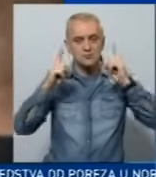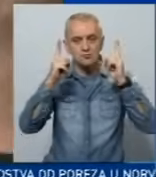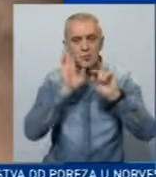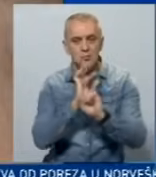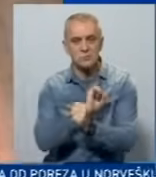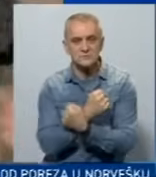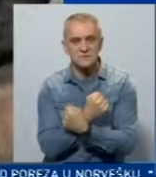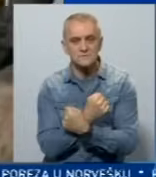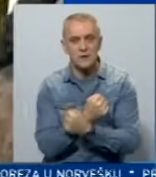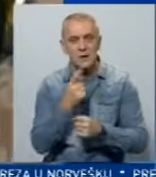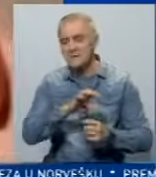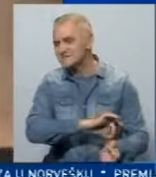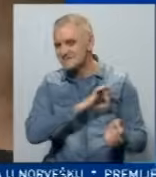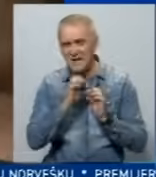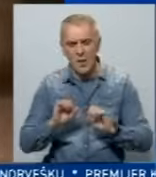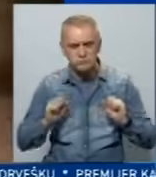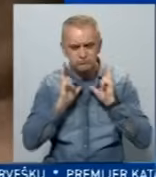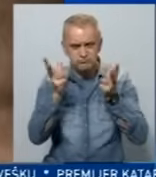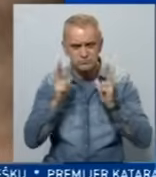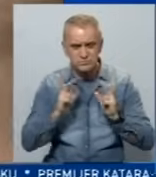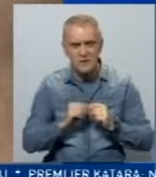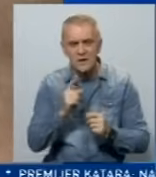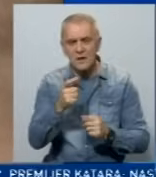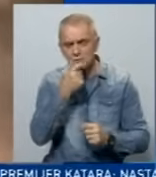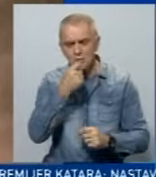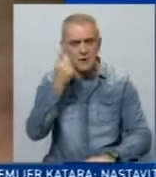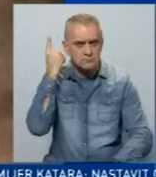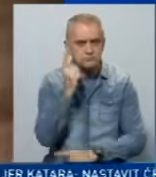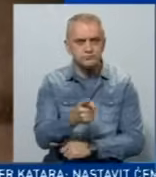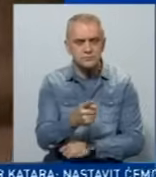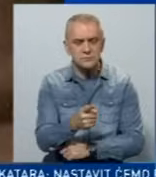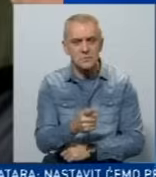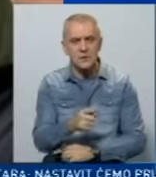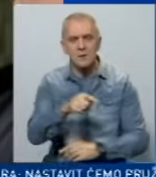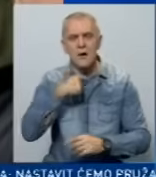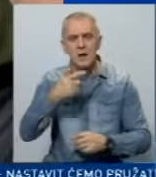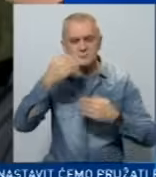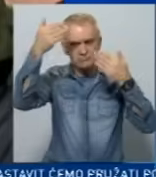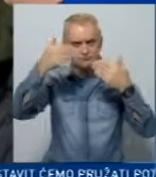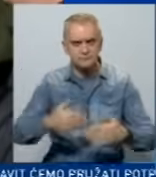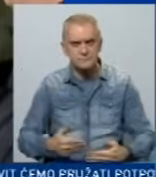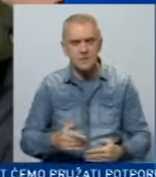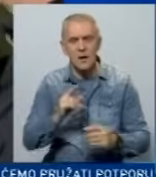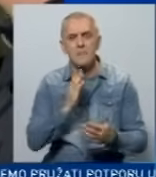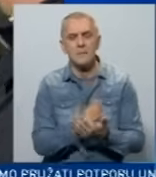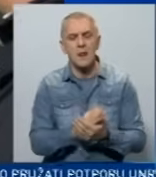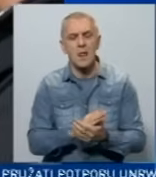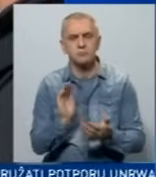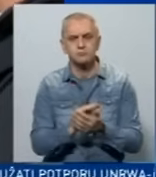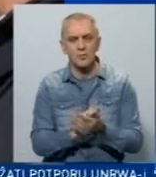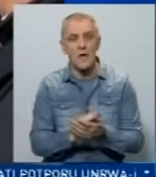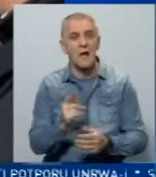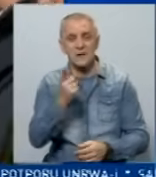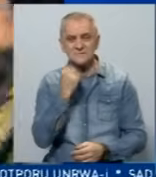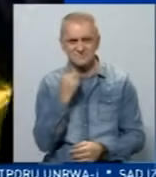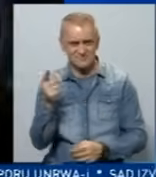Bosne i Hercegovine te konstantnog bučnog uzvikivanja sutkinja je naredila da se spusti paravan iza kojeg je sjedila publika.